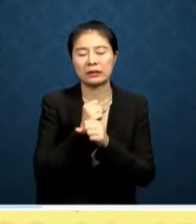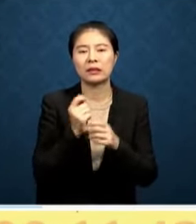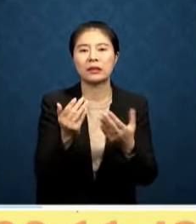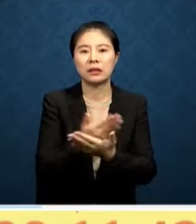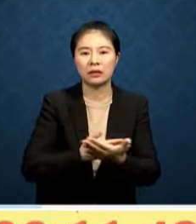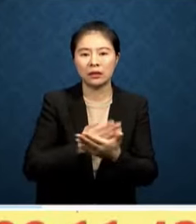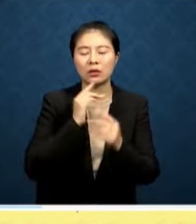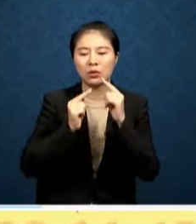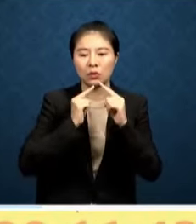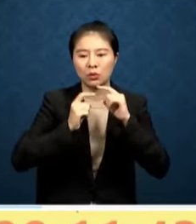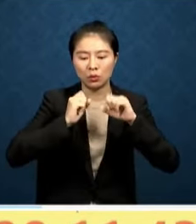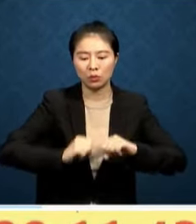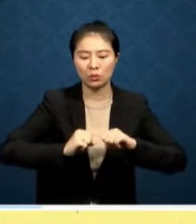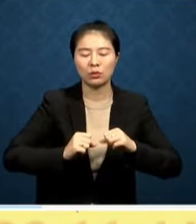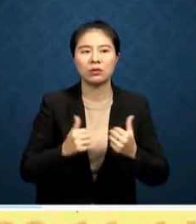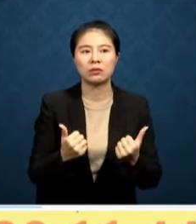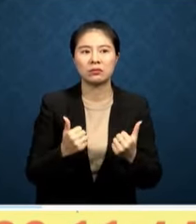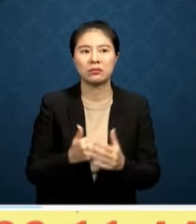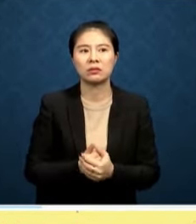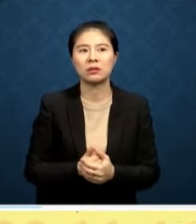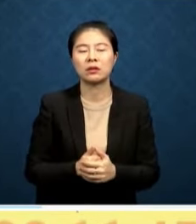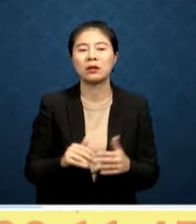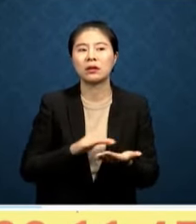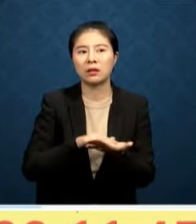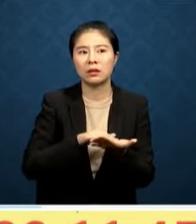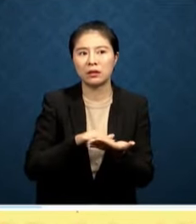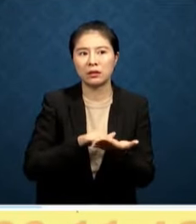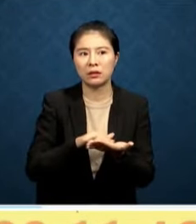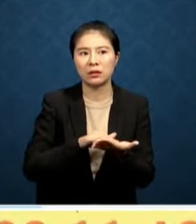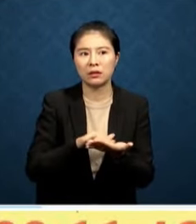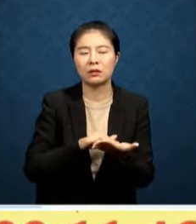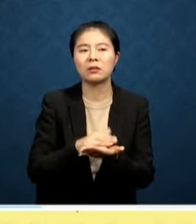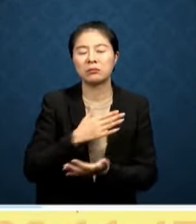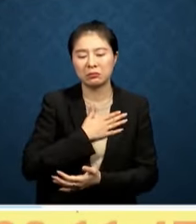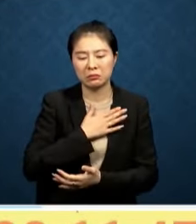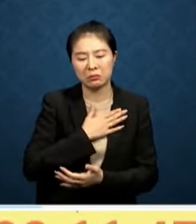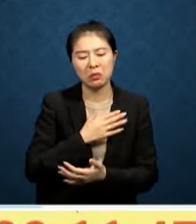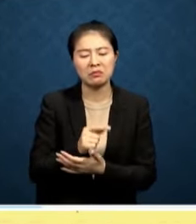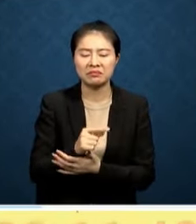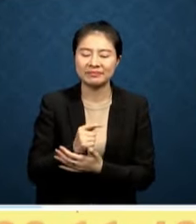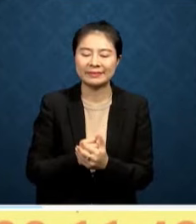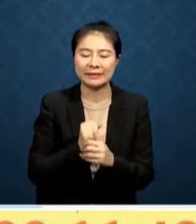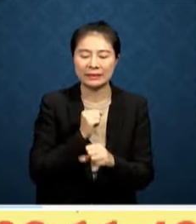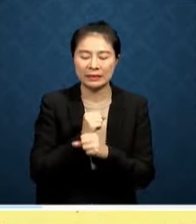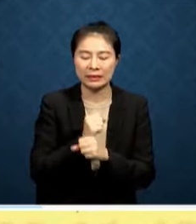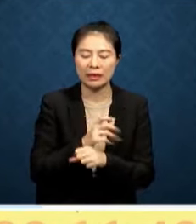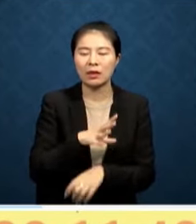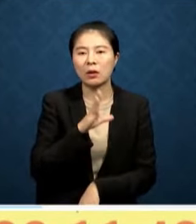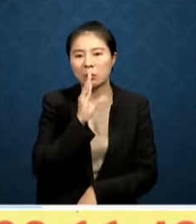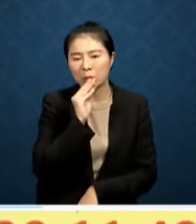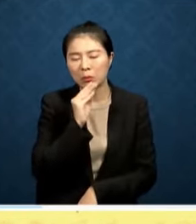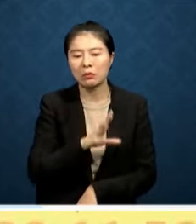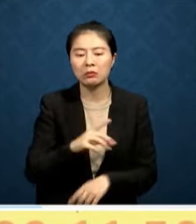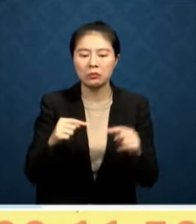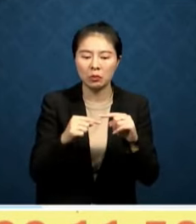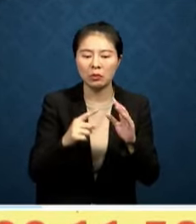าซึ่งในส่วนนี้ก็ต้องขออภัยนะครับเราก็ตัวผมเองก็คงไม่สามารถที่จะไปพาดพิงต้นสังกัด